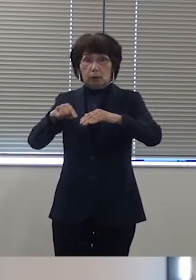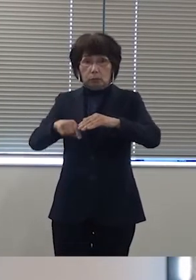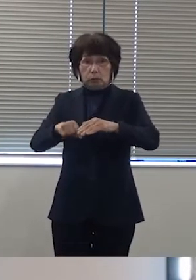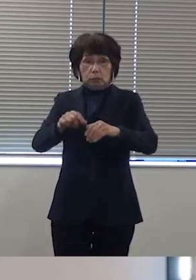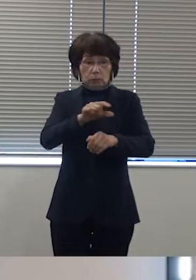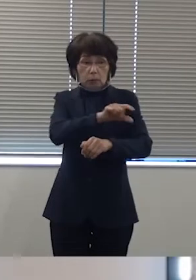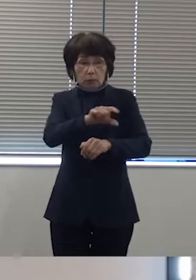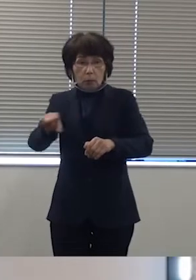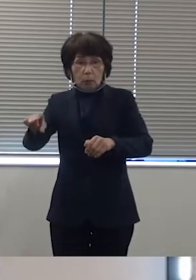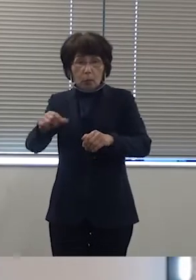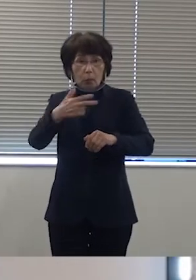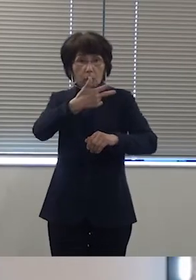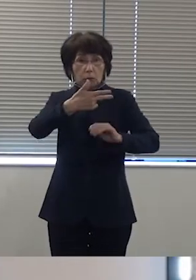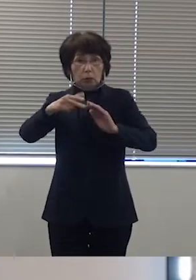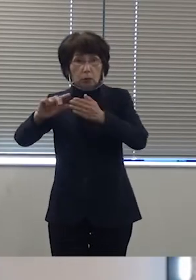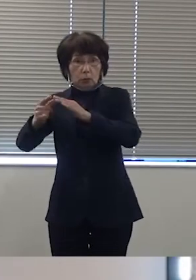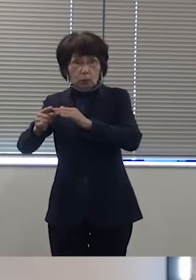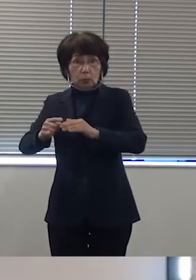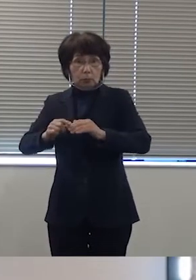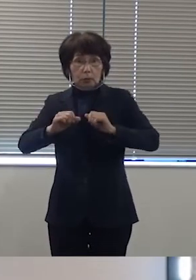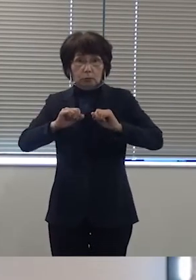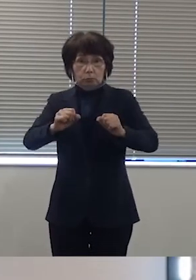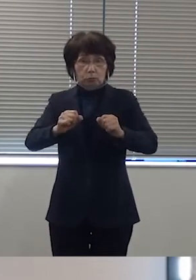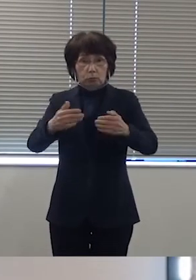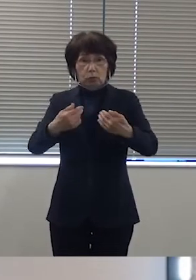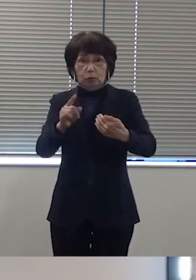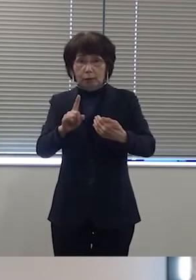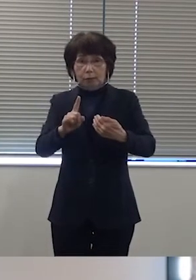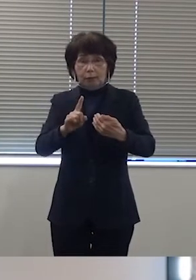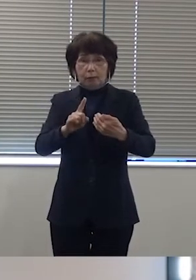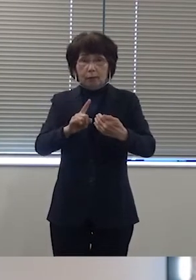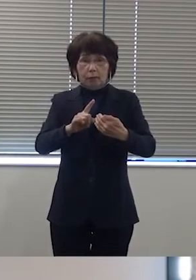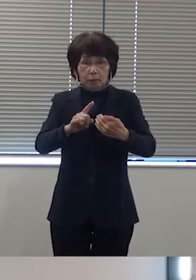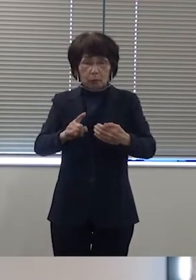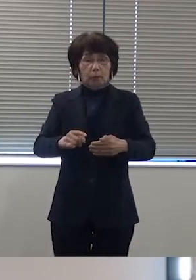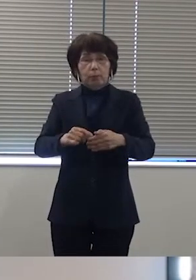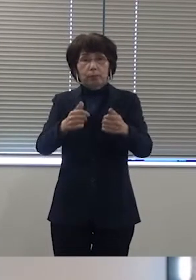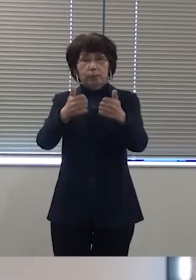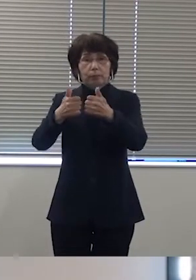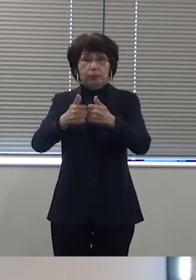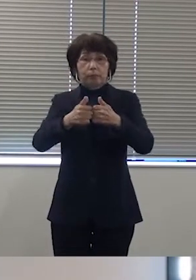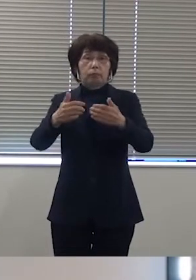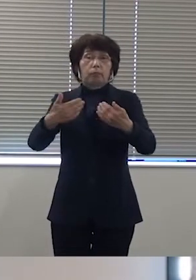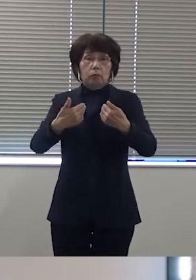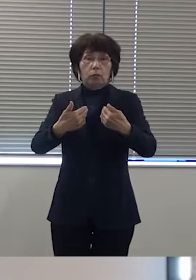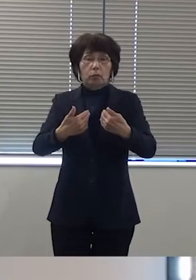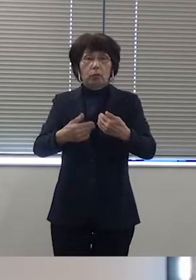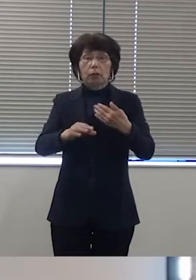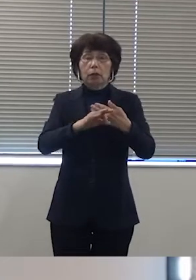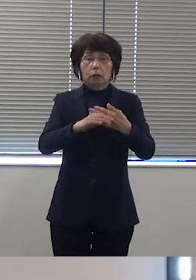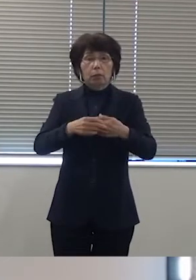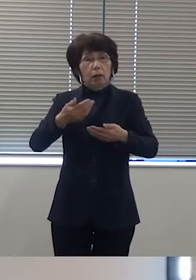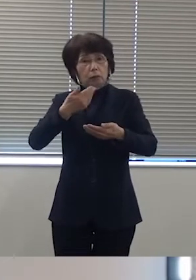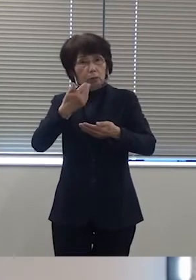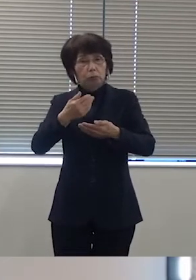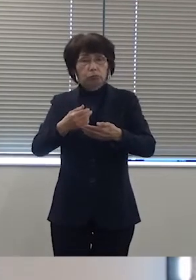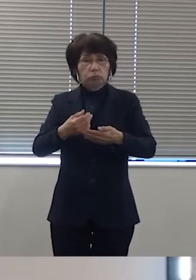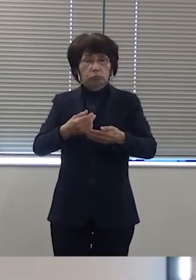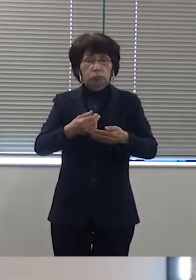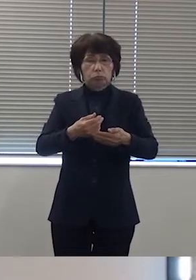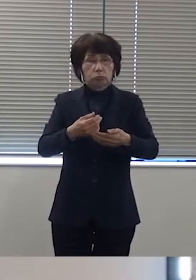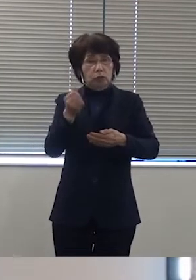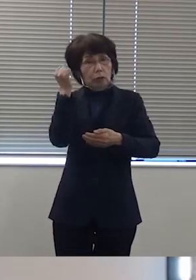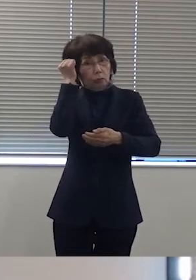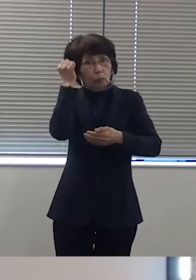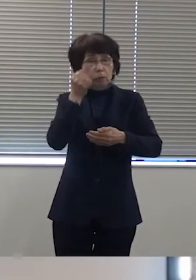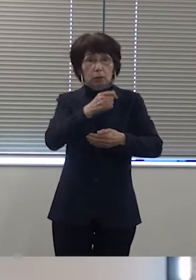その宿泊とか食料とか、あの人に限らないです。もろもろそういったことをですね10円計画で、まあ、あのちょっと今回見ていこ